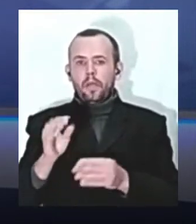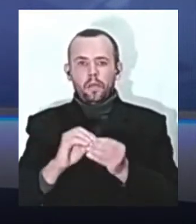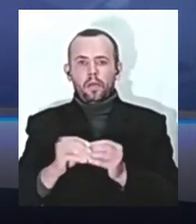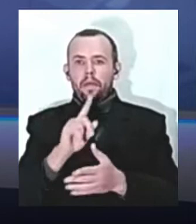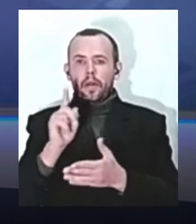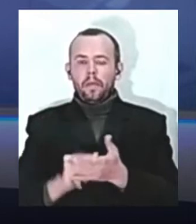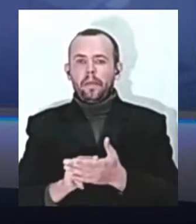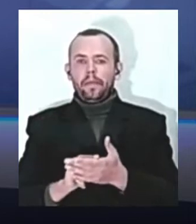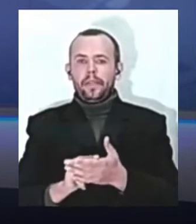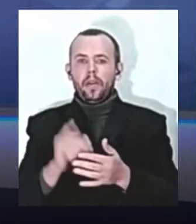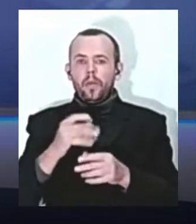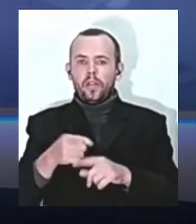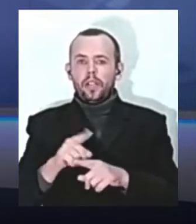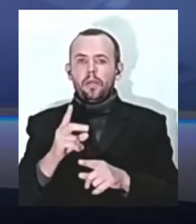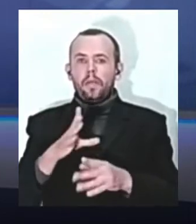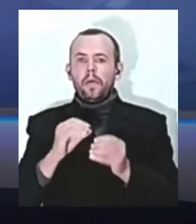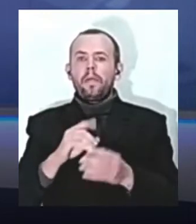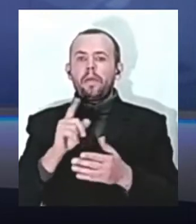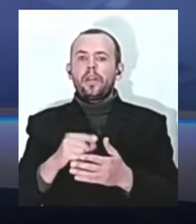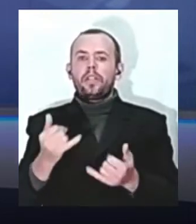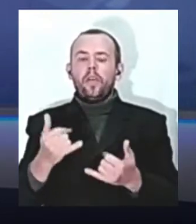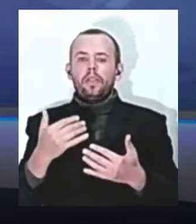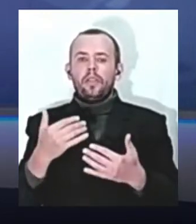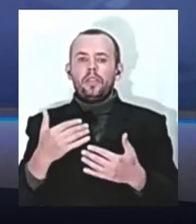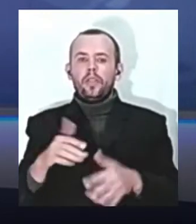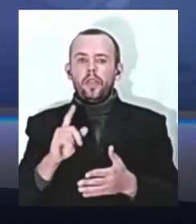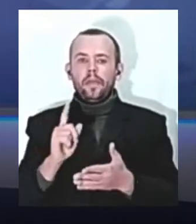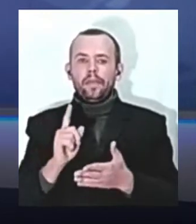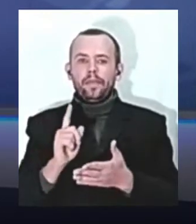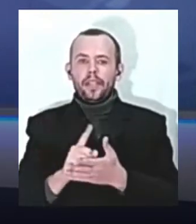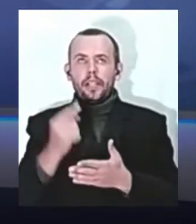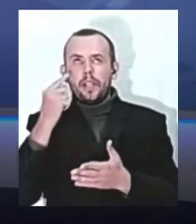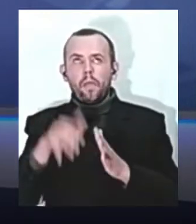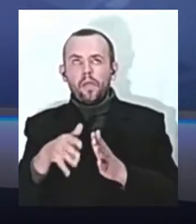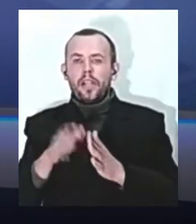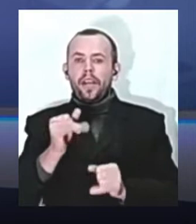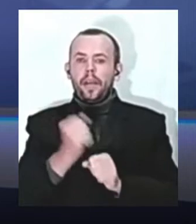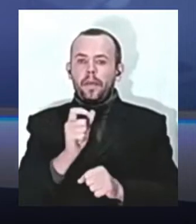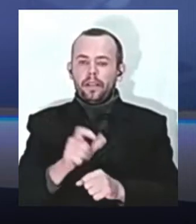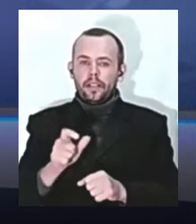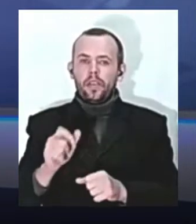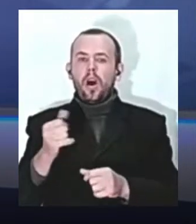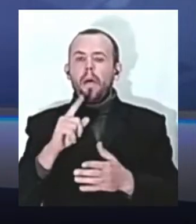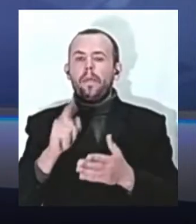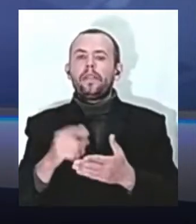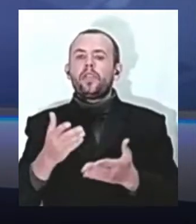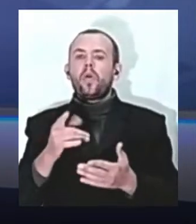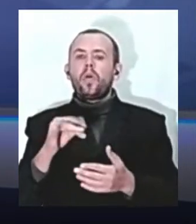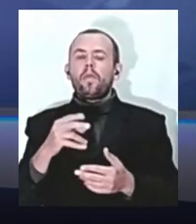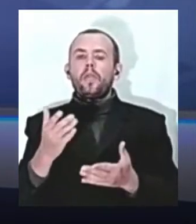це проблемне питання сьогодні вже необхідно замислюватися і працівникам. Але питання в тому, чи можуть громади дійсно впливати на